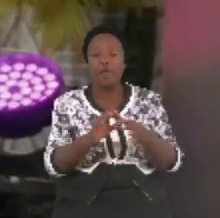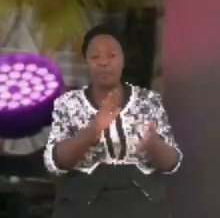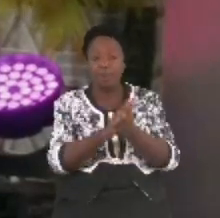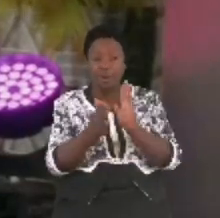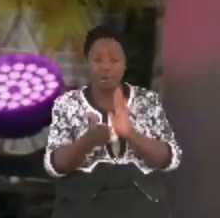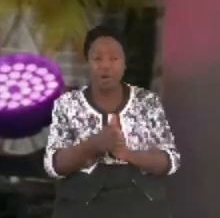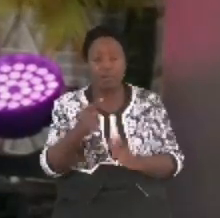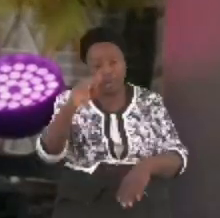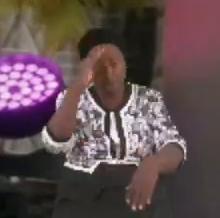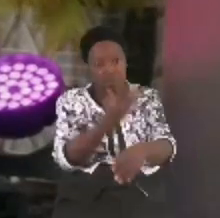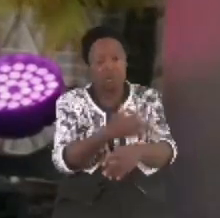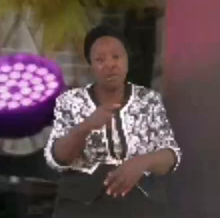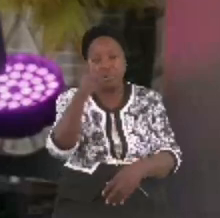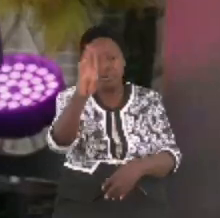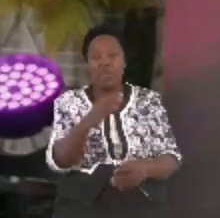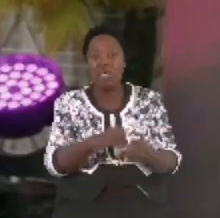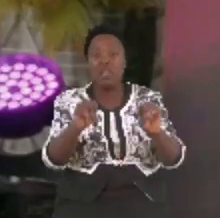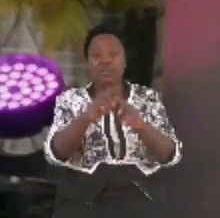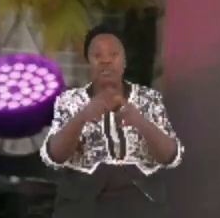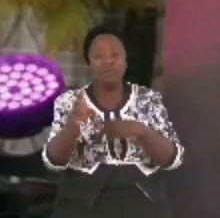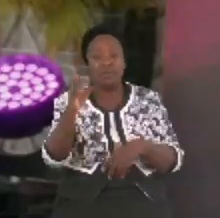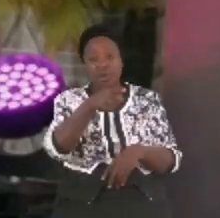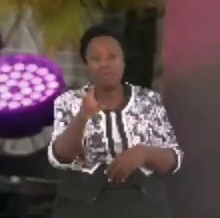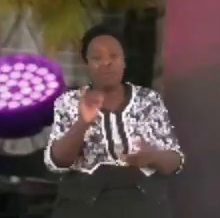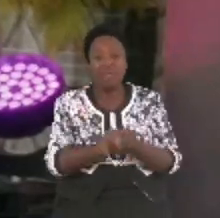devenir enfants de Dieu.